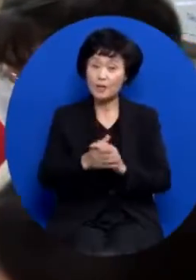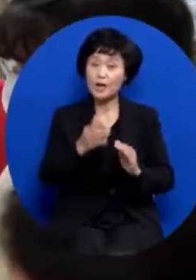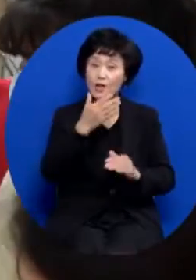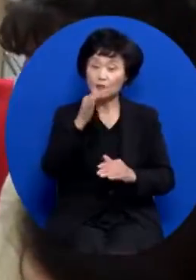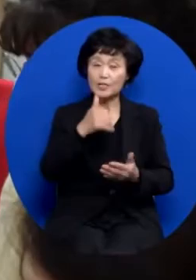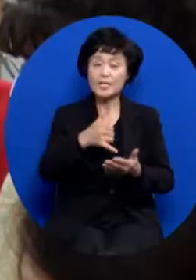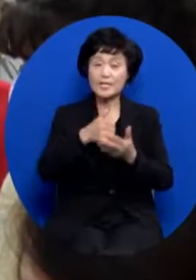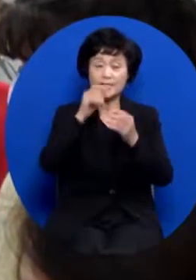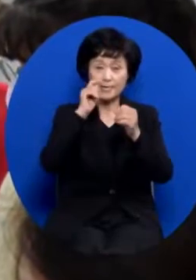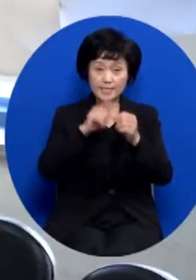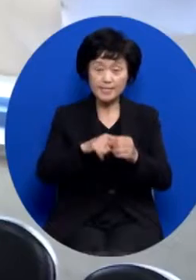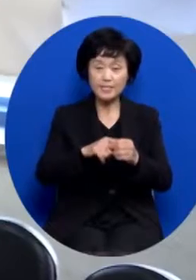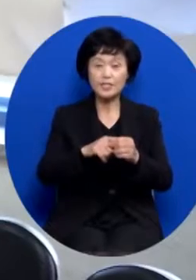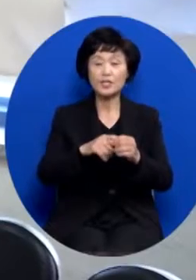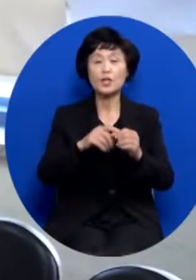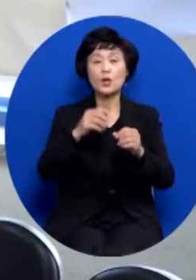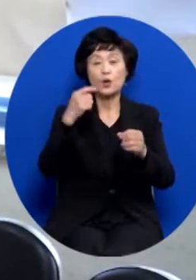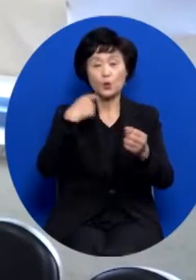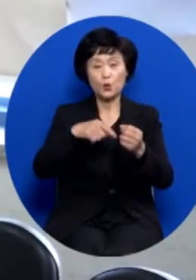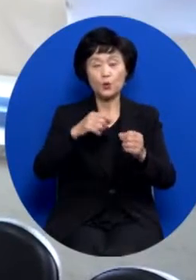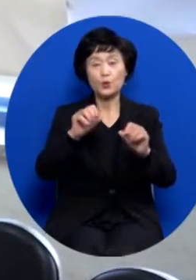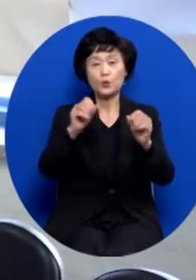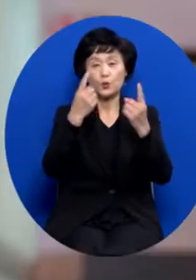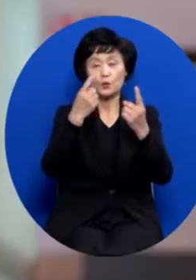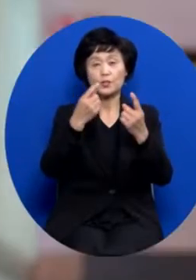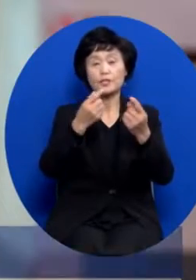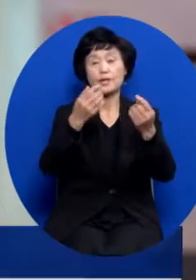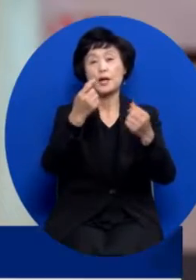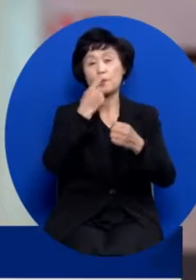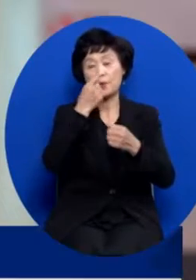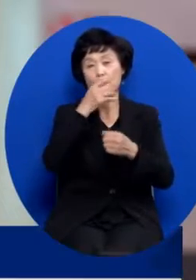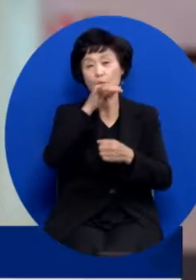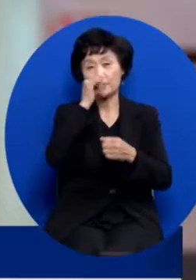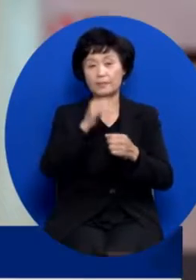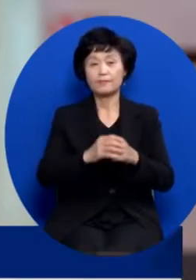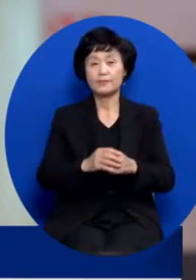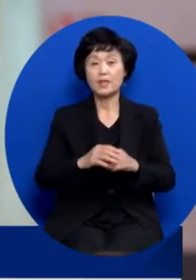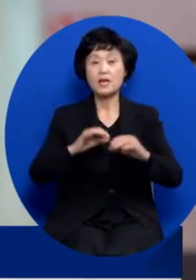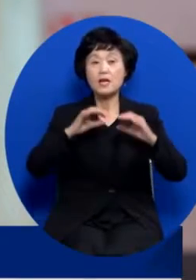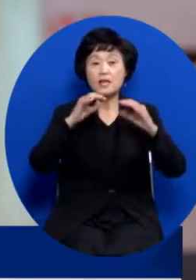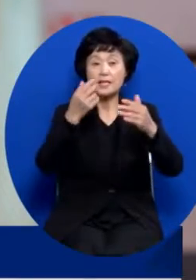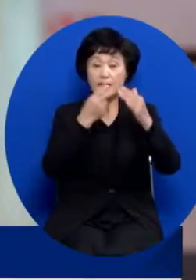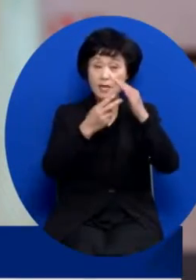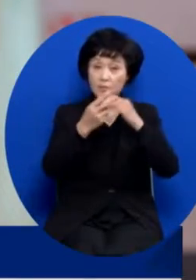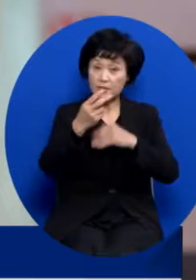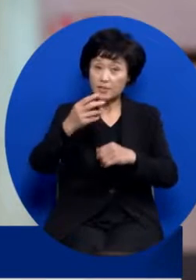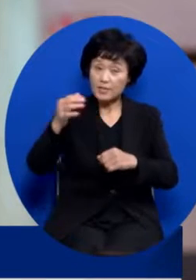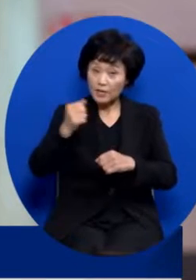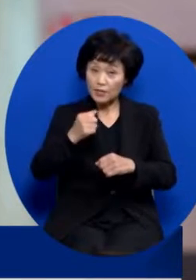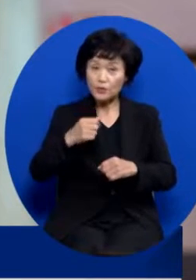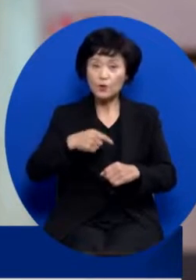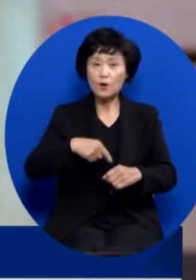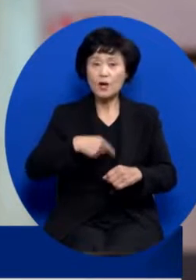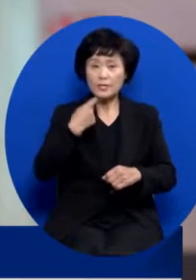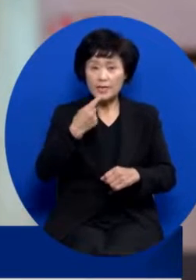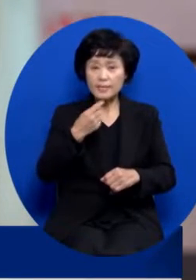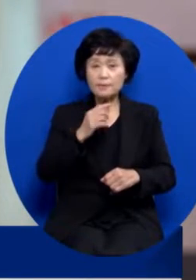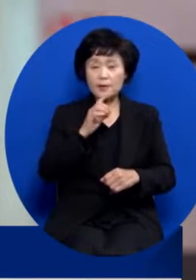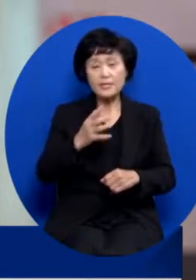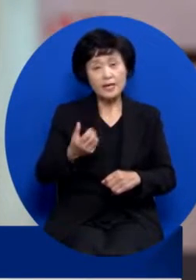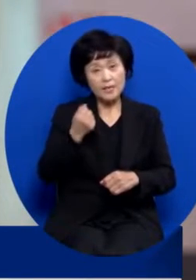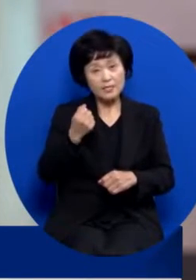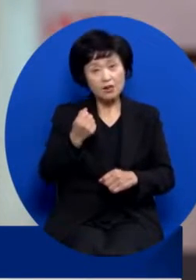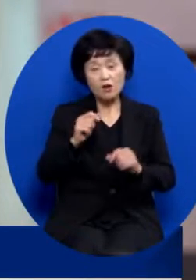전인격적 교육을 동시에 받고 있습니다. 세계 비전을 가지고 또 그것을 자기가 갖고 있는 것이 아니라 그것을